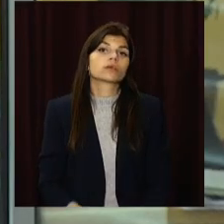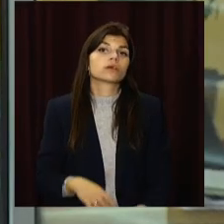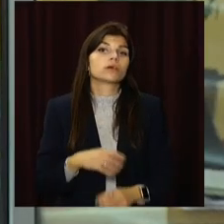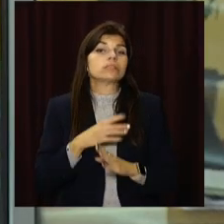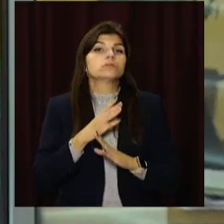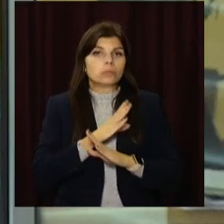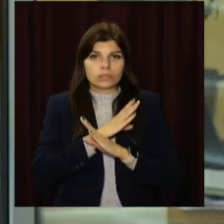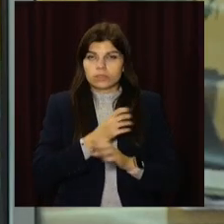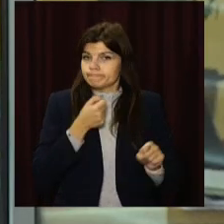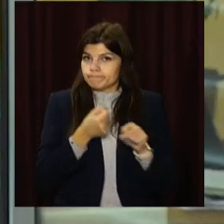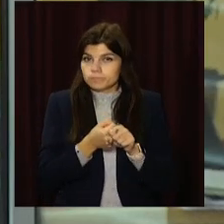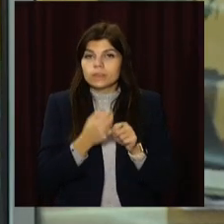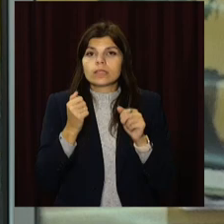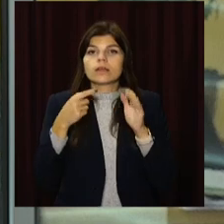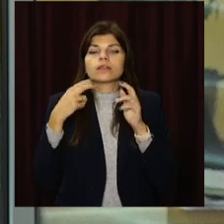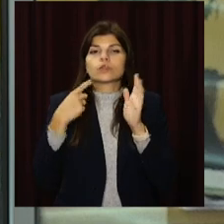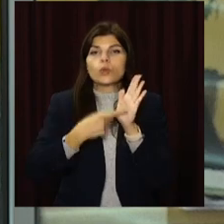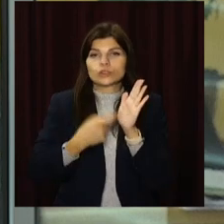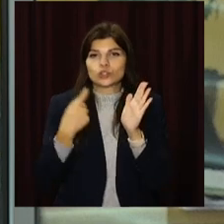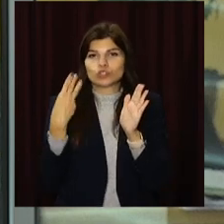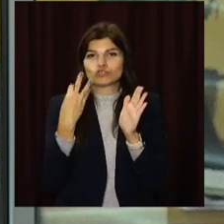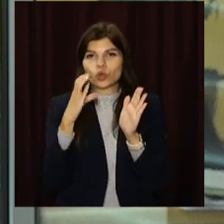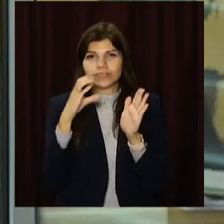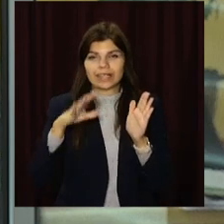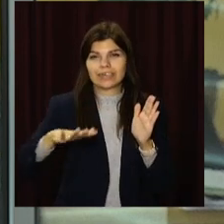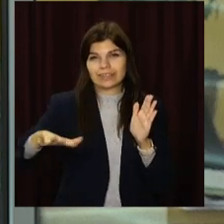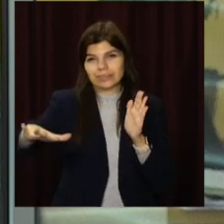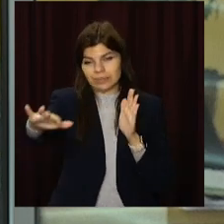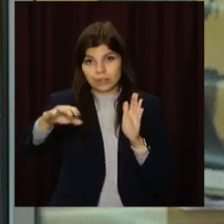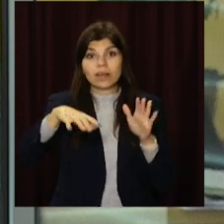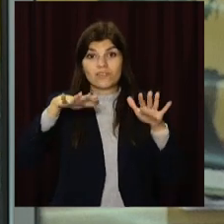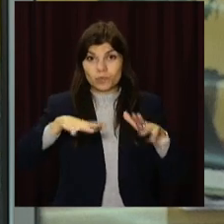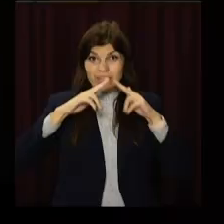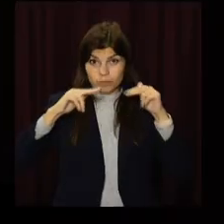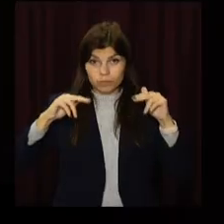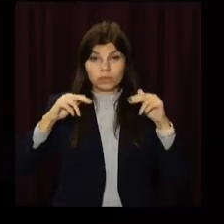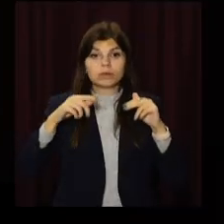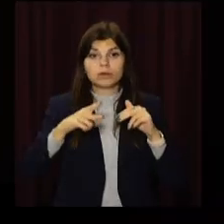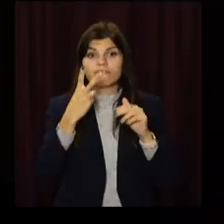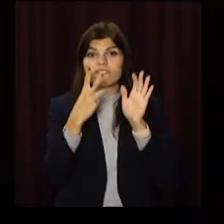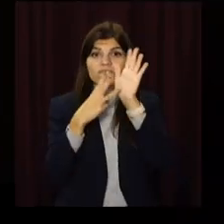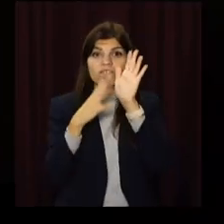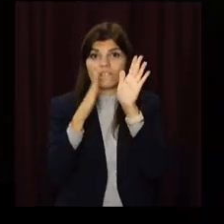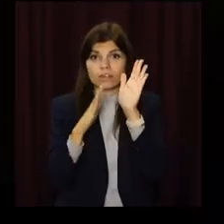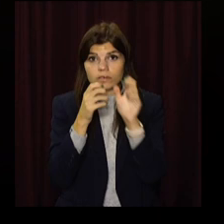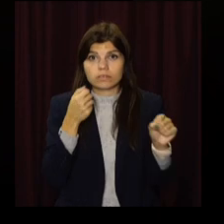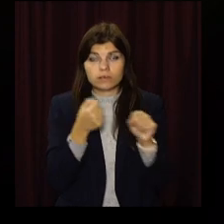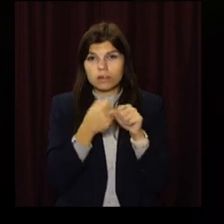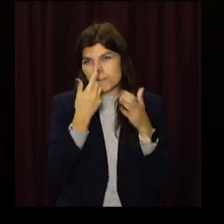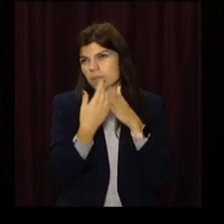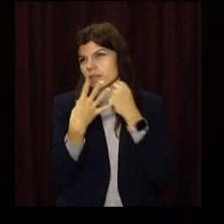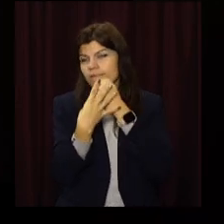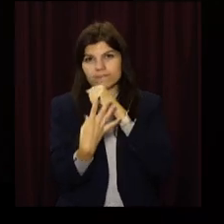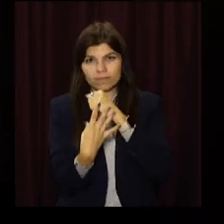Смертельна ДТП. У Дніпрі на Донецькому шосе «Хюндай» збив жінку. Це сталося у вівторок 28 вересня, майже о